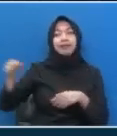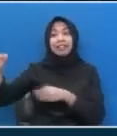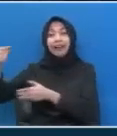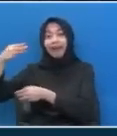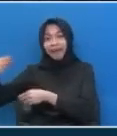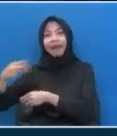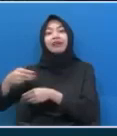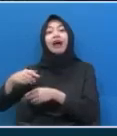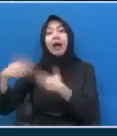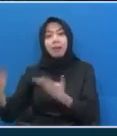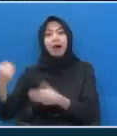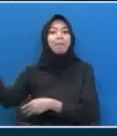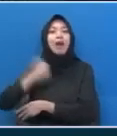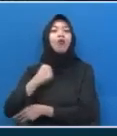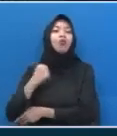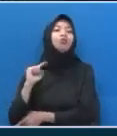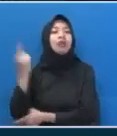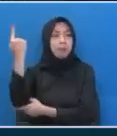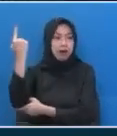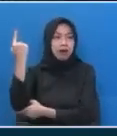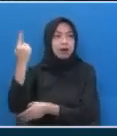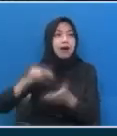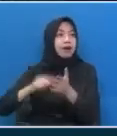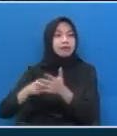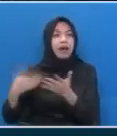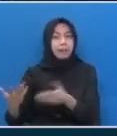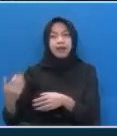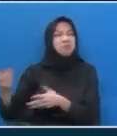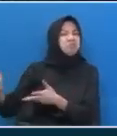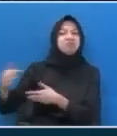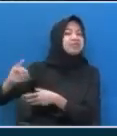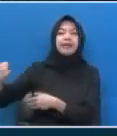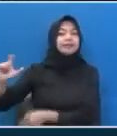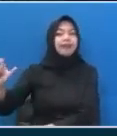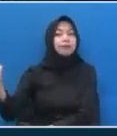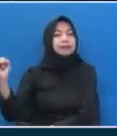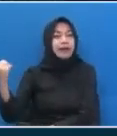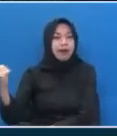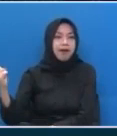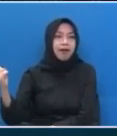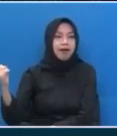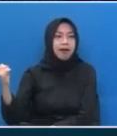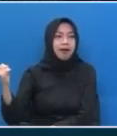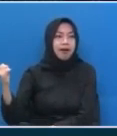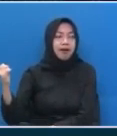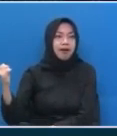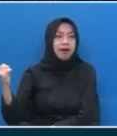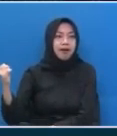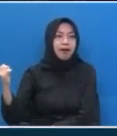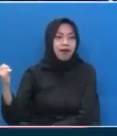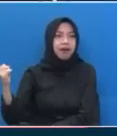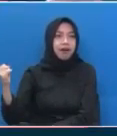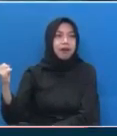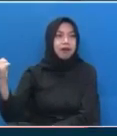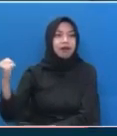sebagai pelaku utama itu setengah-setengah ini tidak bisa menyematkan gizi kepada seorang